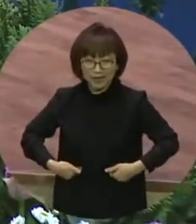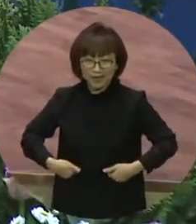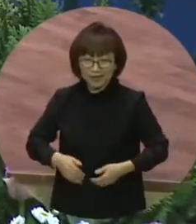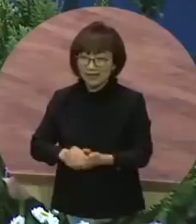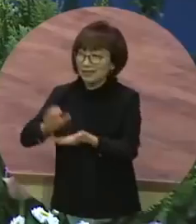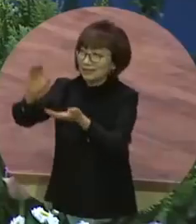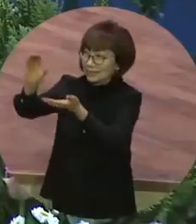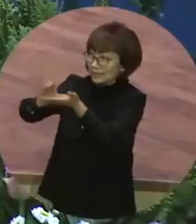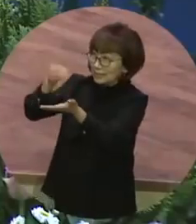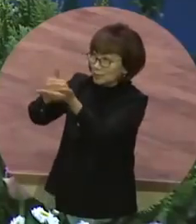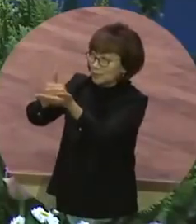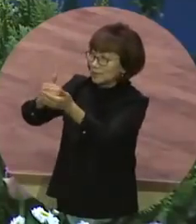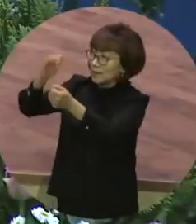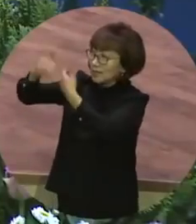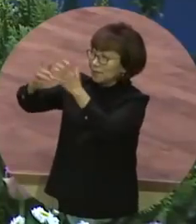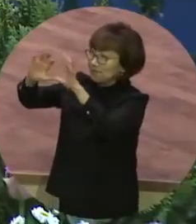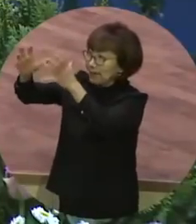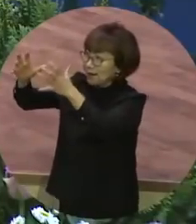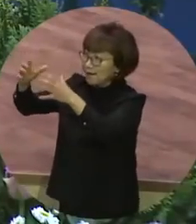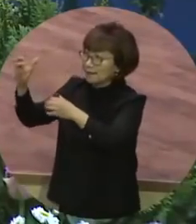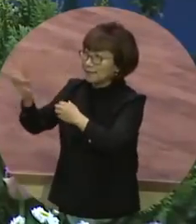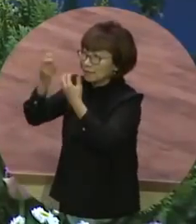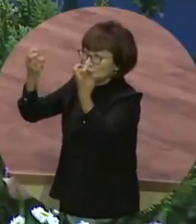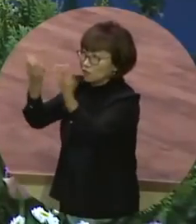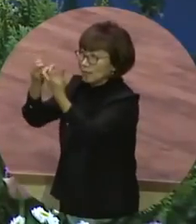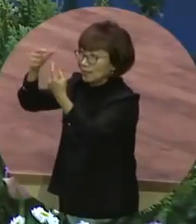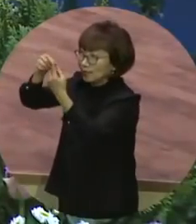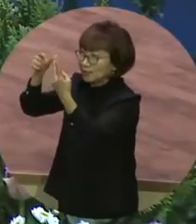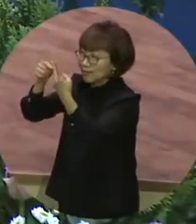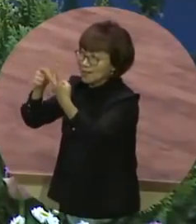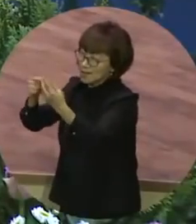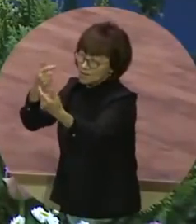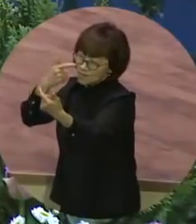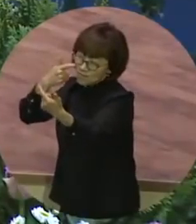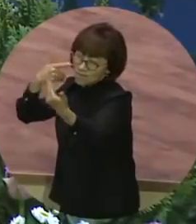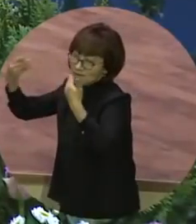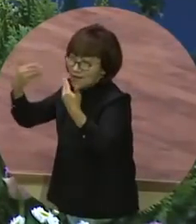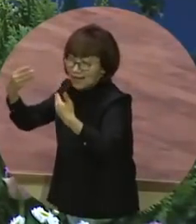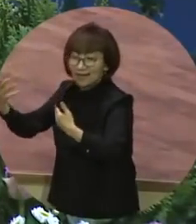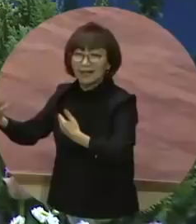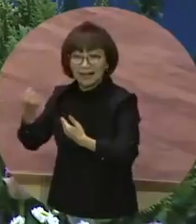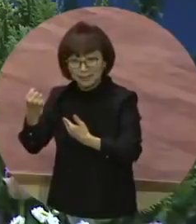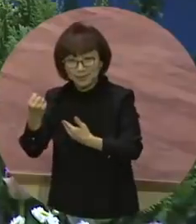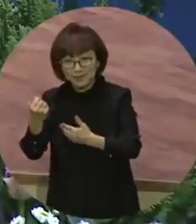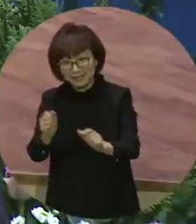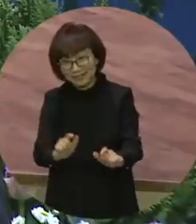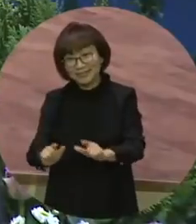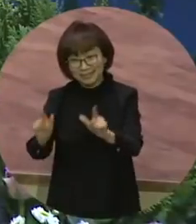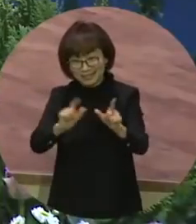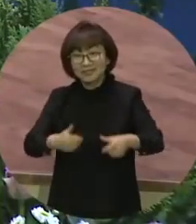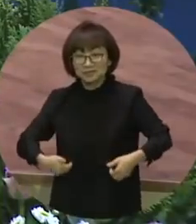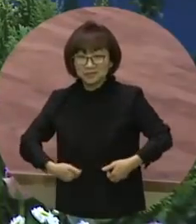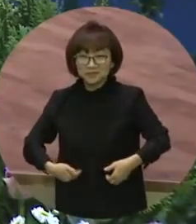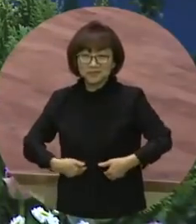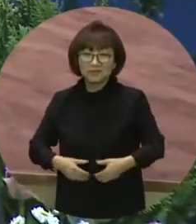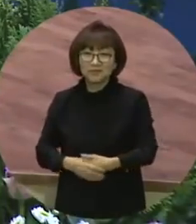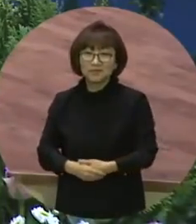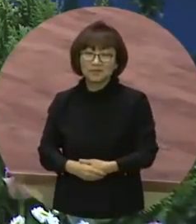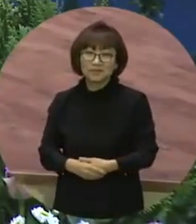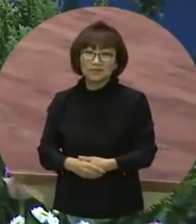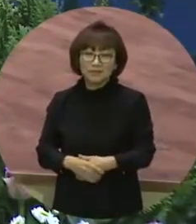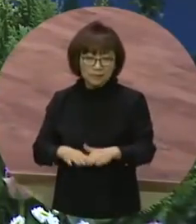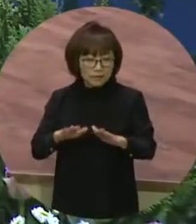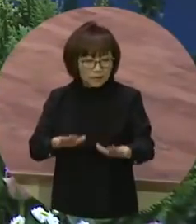바라보고, 성령 충만으로 바라보고, 이것이 되어야 돼요. 이 체질. 각인 뿌리 체질. 자, 하나님은요, 두려움